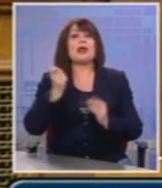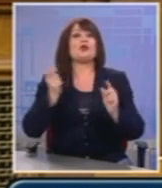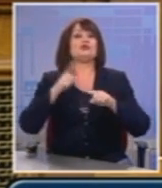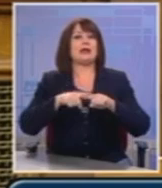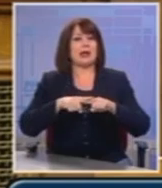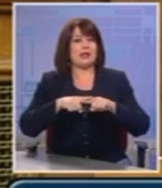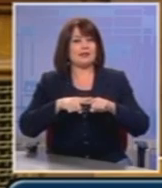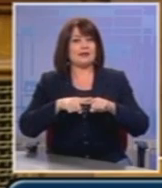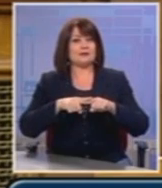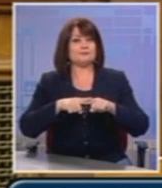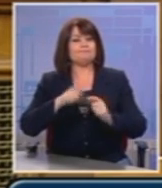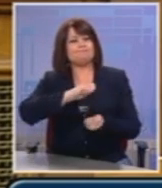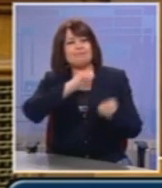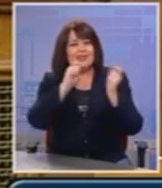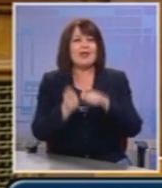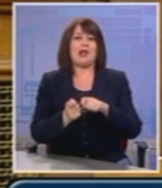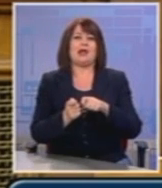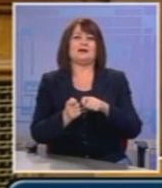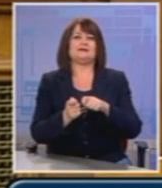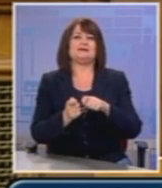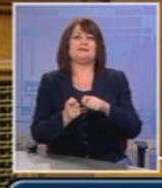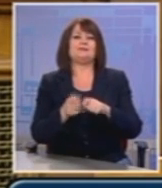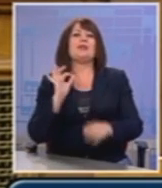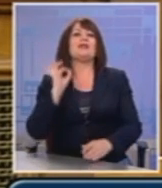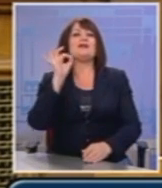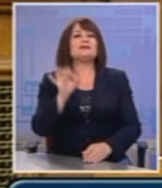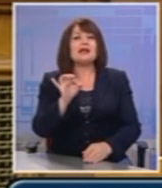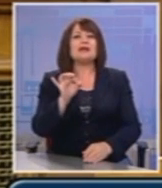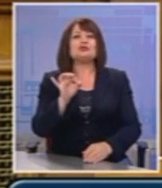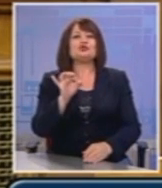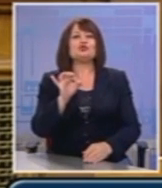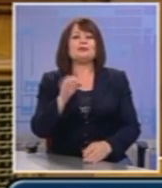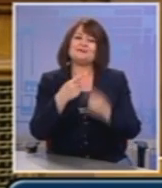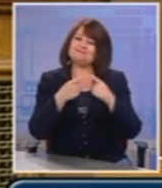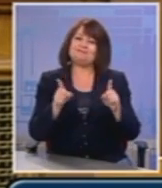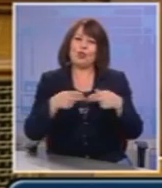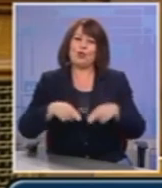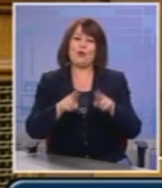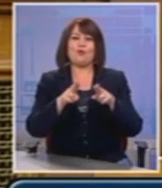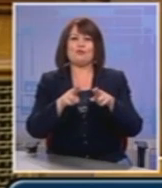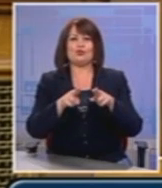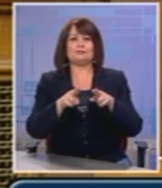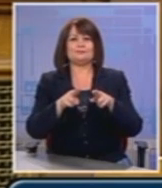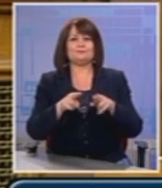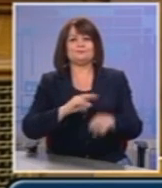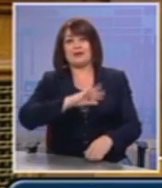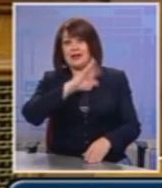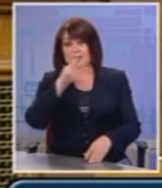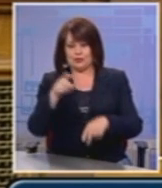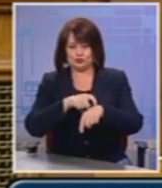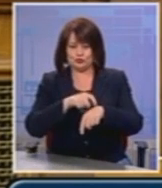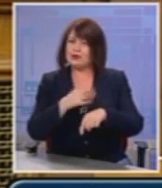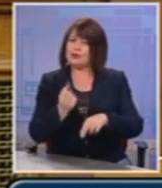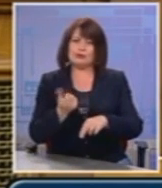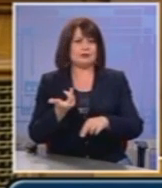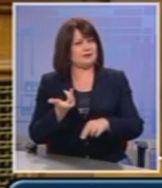ελλάδα θα αλλάξει θα μας οδηγήσει σε εντελώς διαφορετικό δρόμο μέχρι τώρα